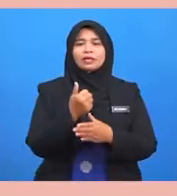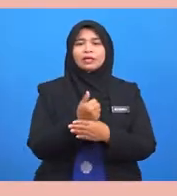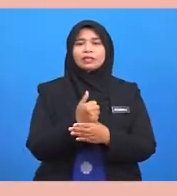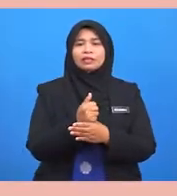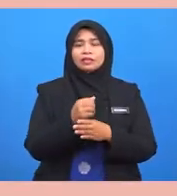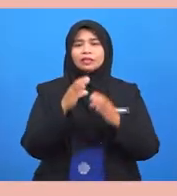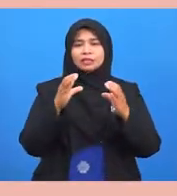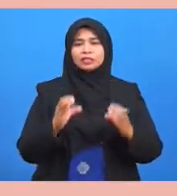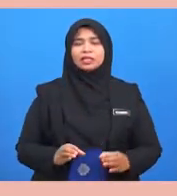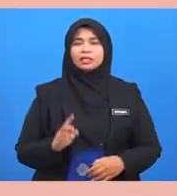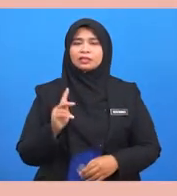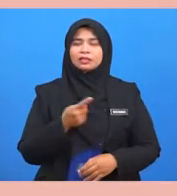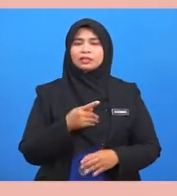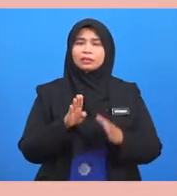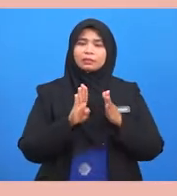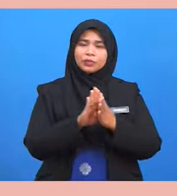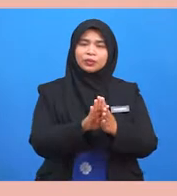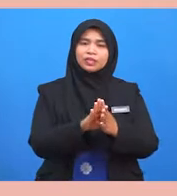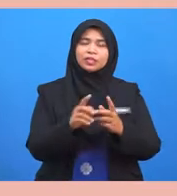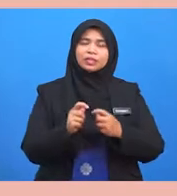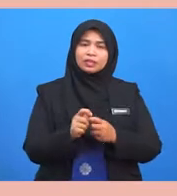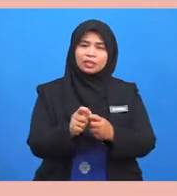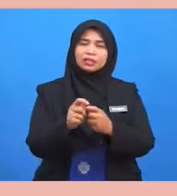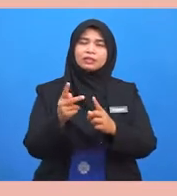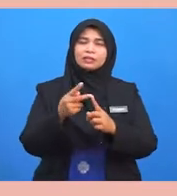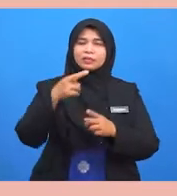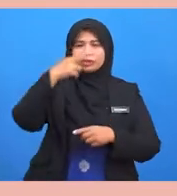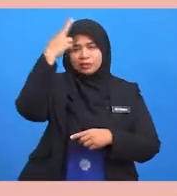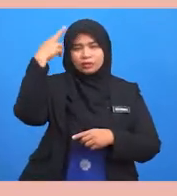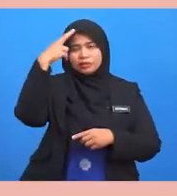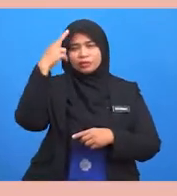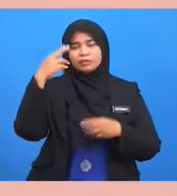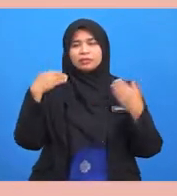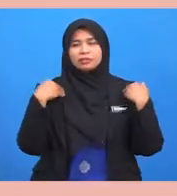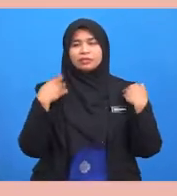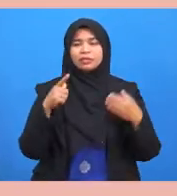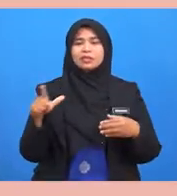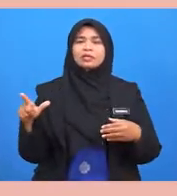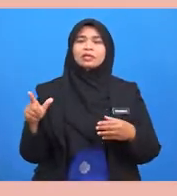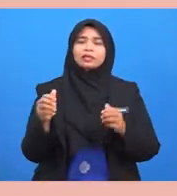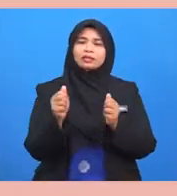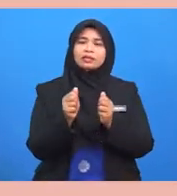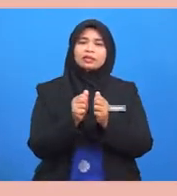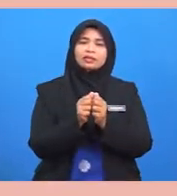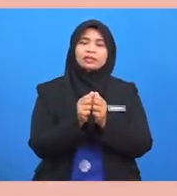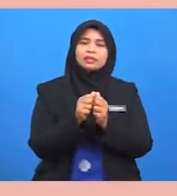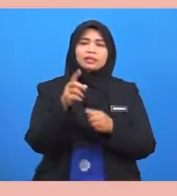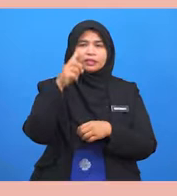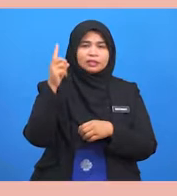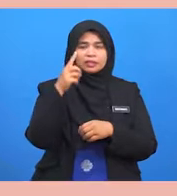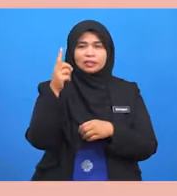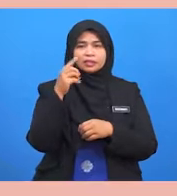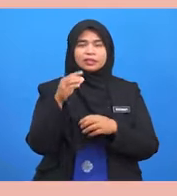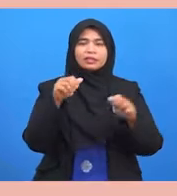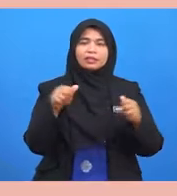cara kita membuktikan ketaatan kepada Rasulullah sallallahu alaihi wasallam adalah dengan